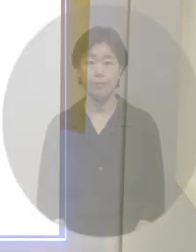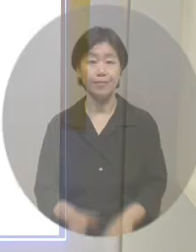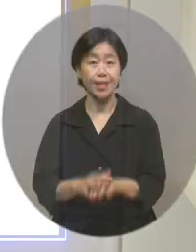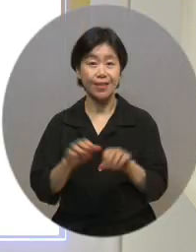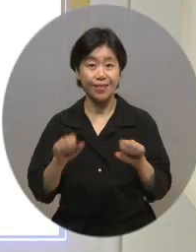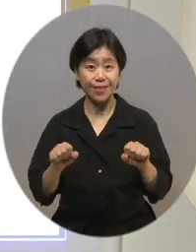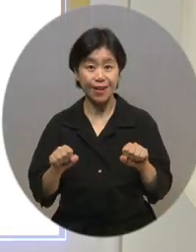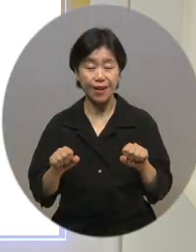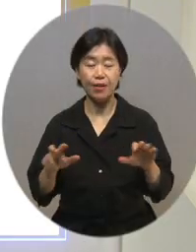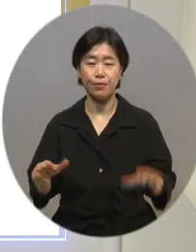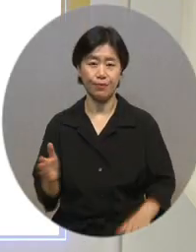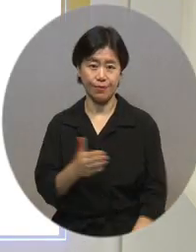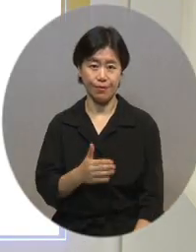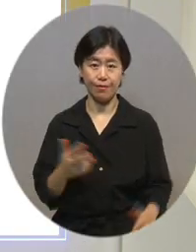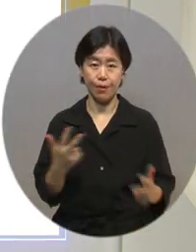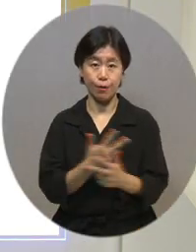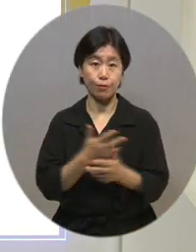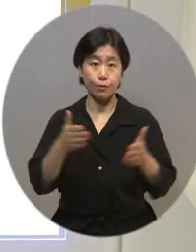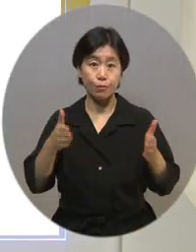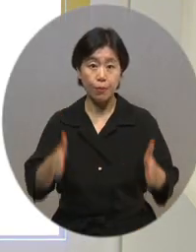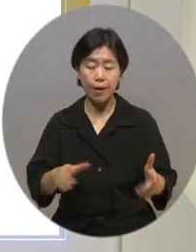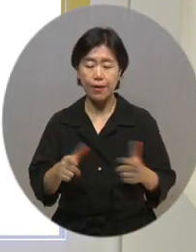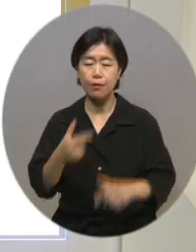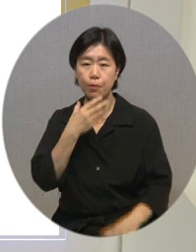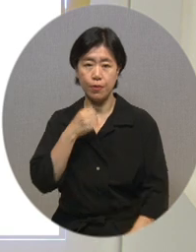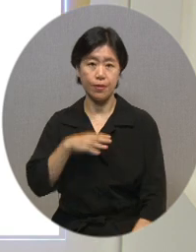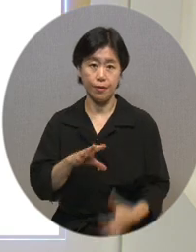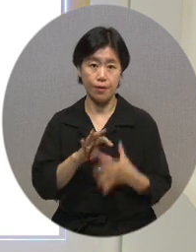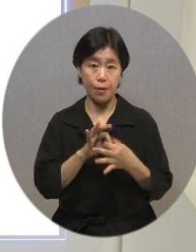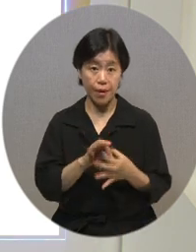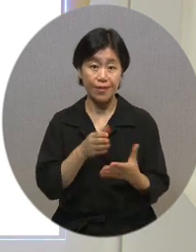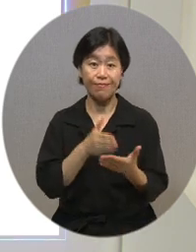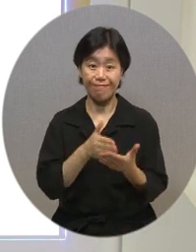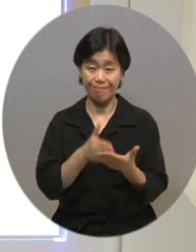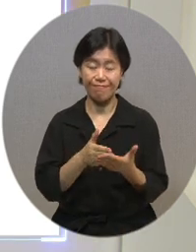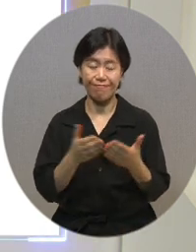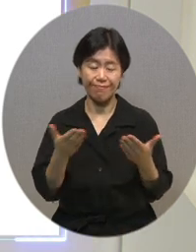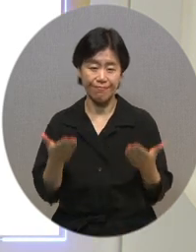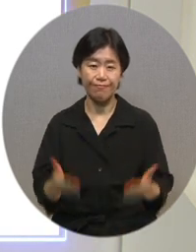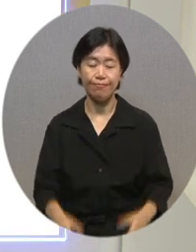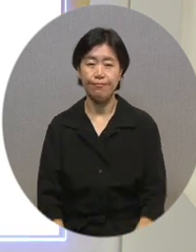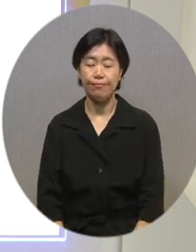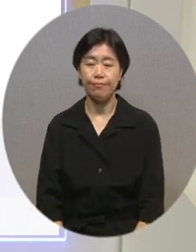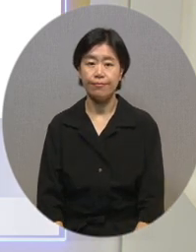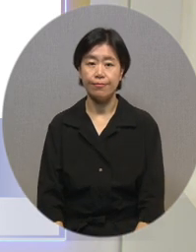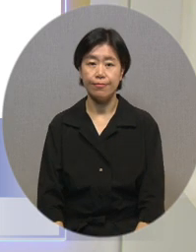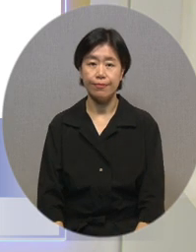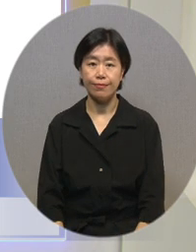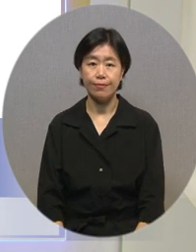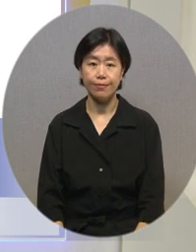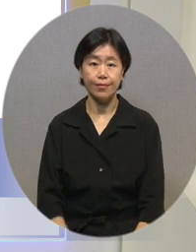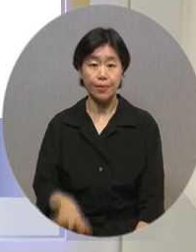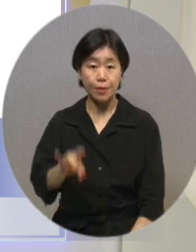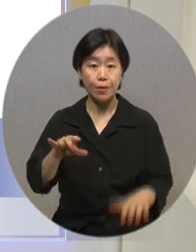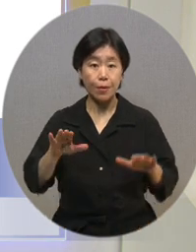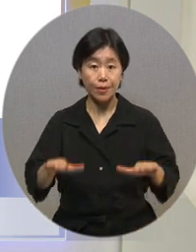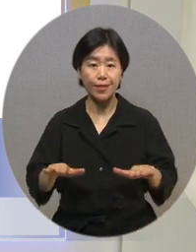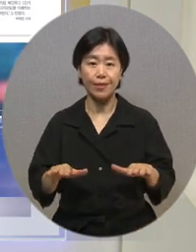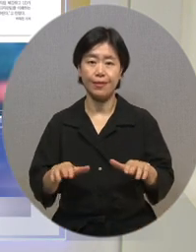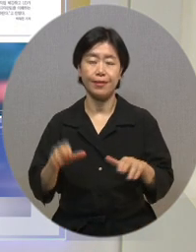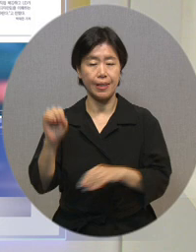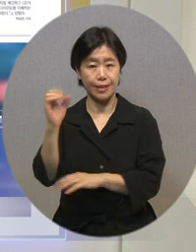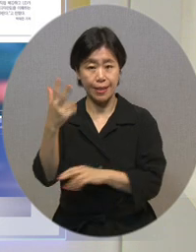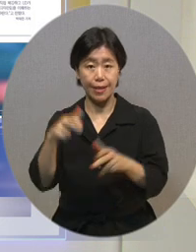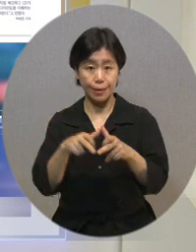안녕하세요 지금부터 한 주간의 복직의 소식을 장애인 신문과 함께 만나봅니다 먼저 오늘 장애